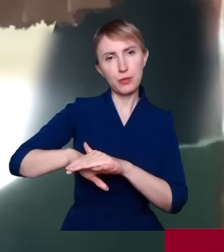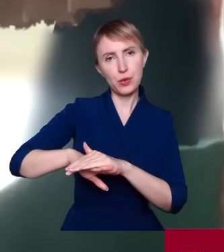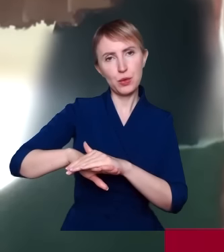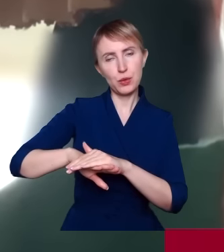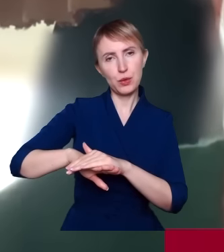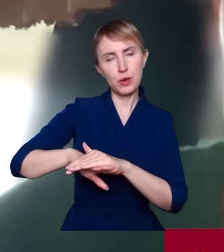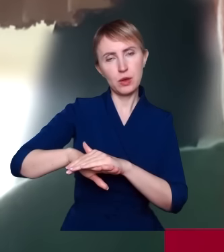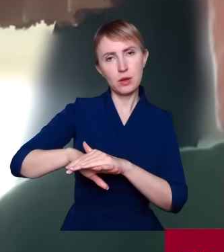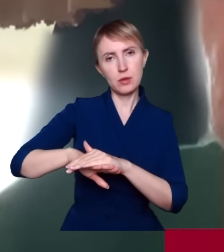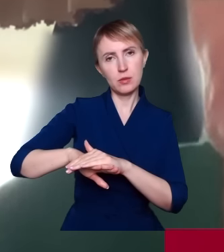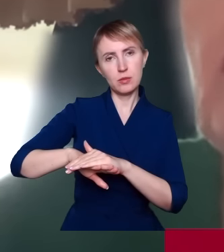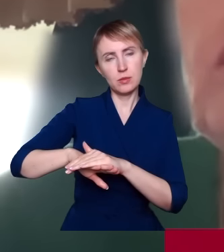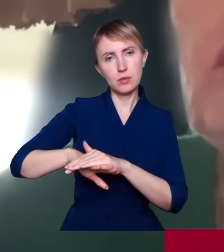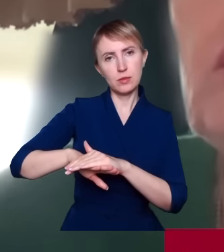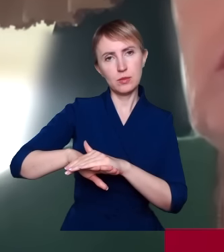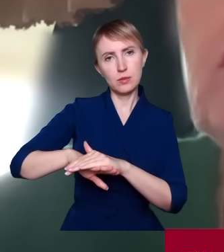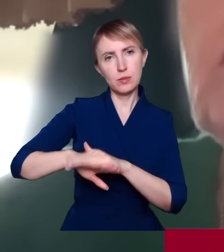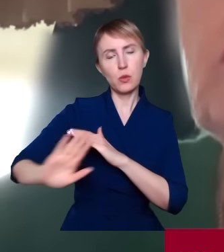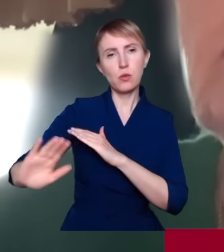do pociągnięcia